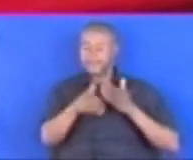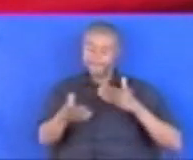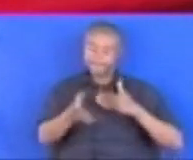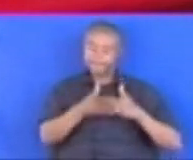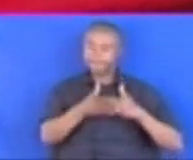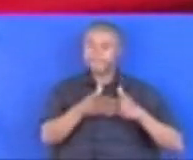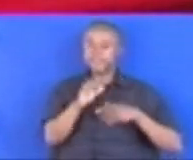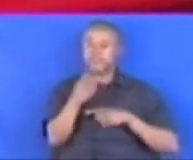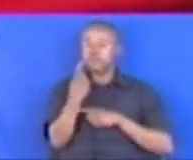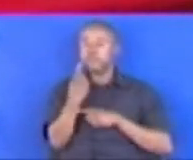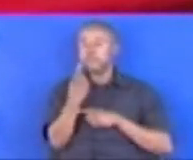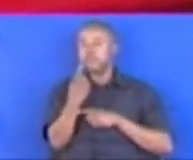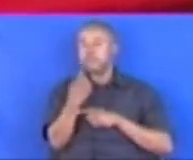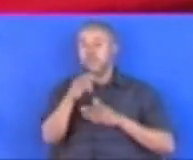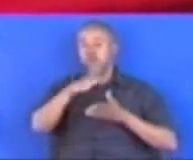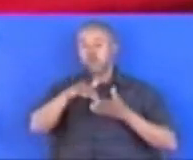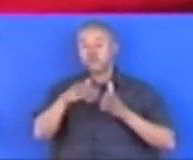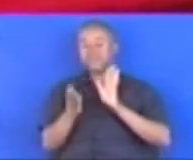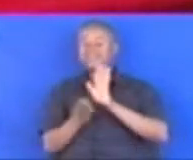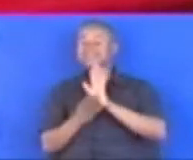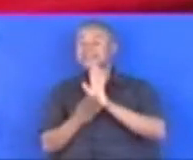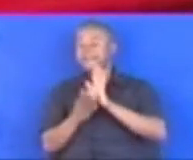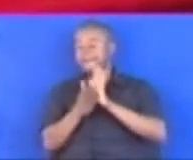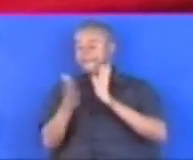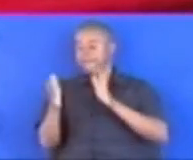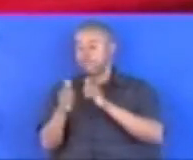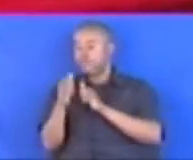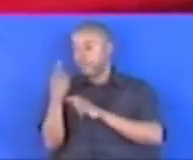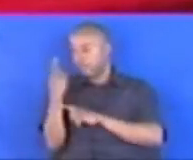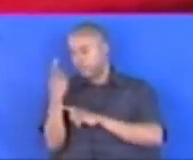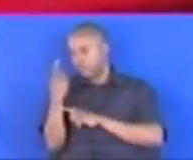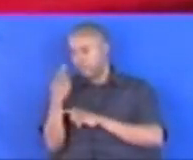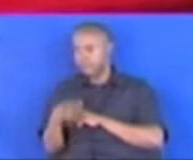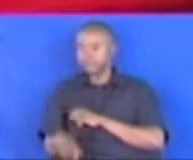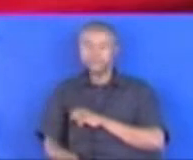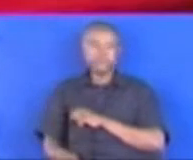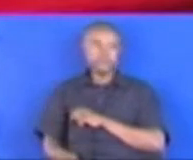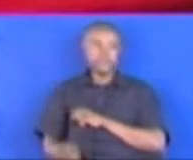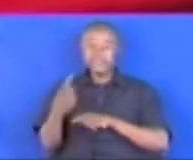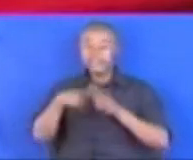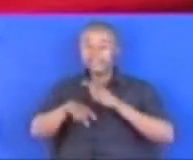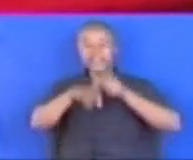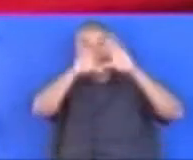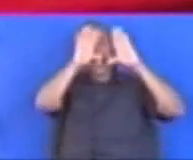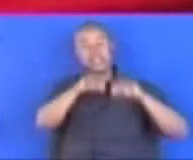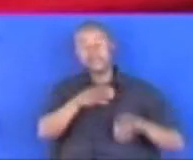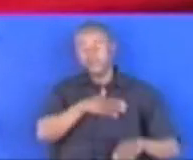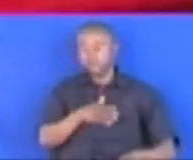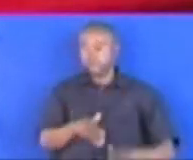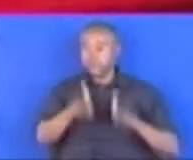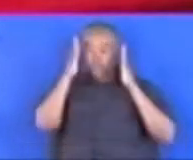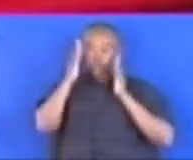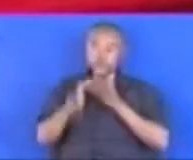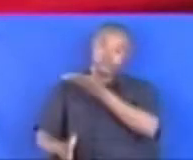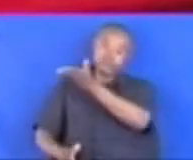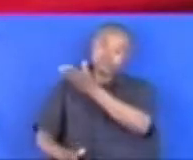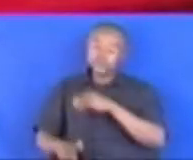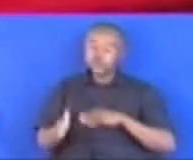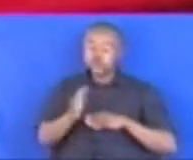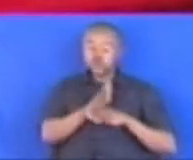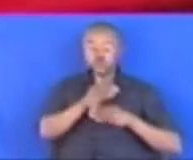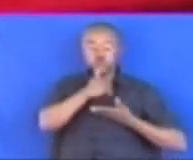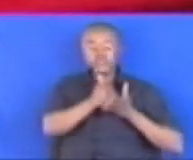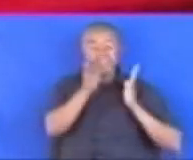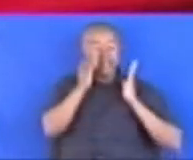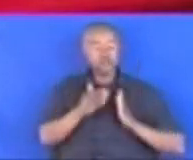1 na ukurasa namba 9 hadi ukurasa namba 11 wa taarifa yetu. Mheshimiwa Naibu Spika, kwa upande wa Idara Kuu ya